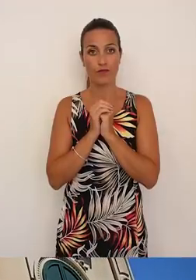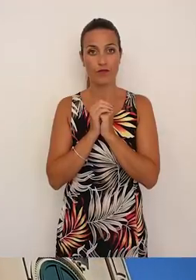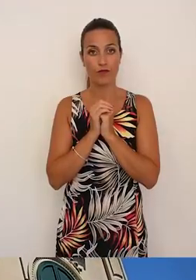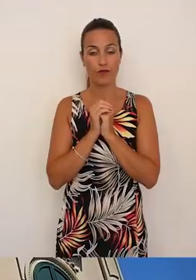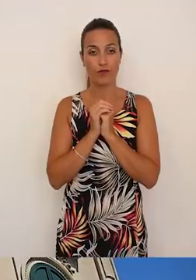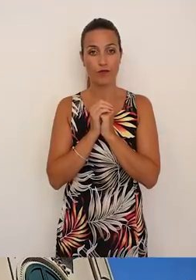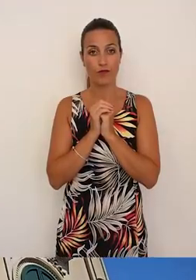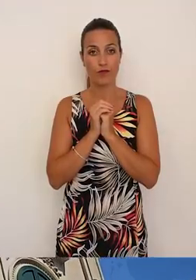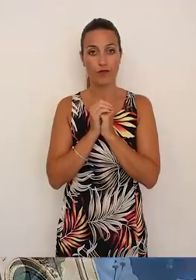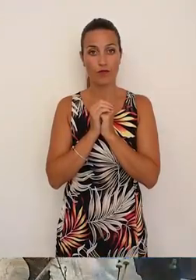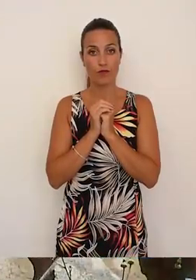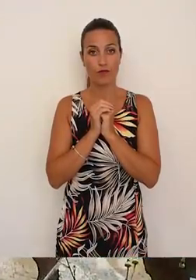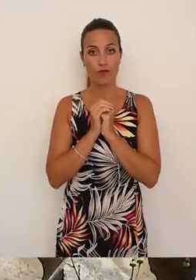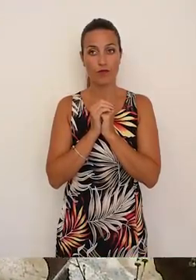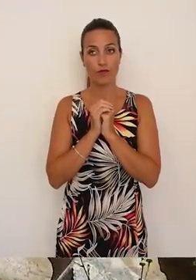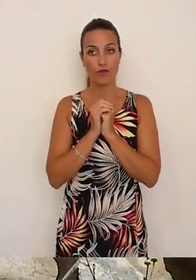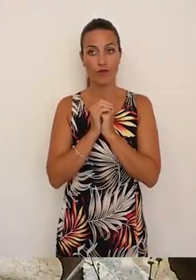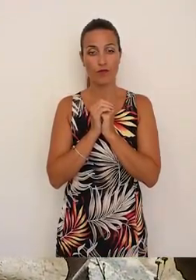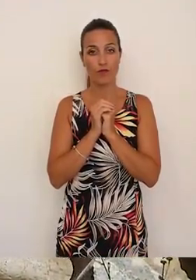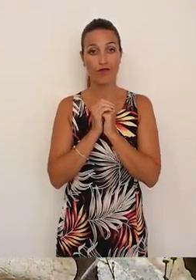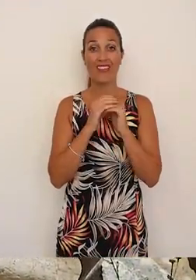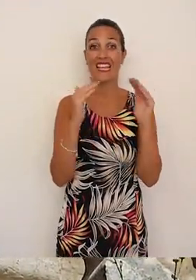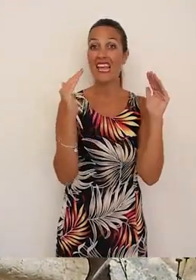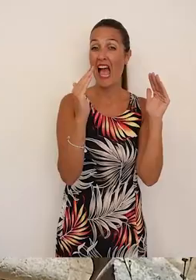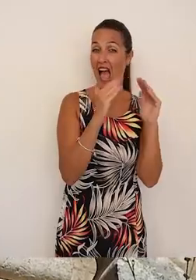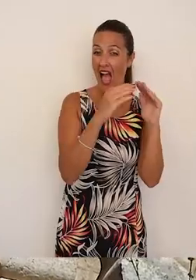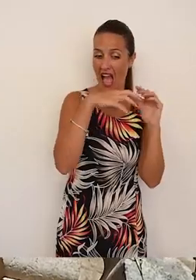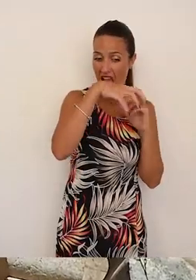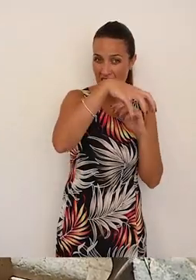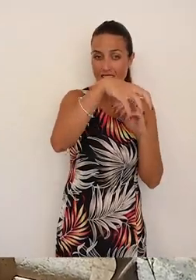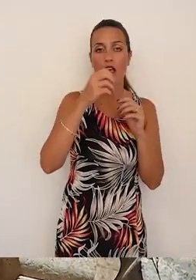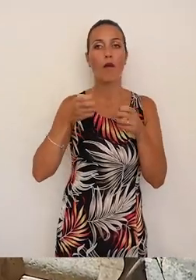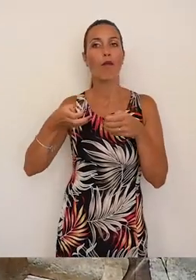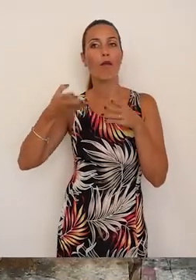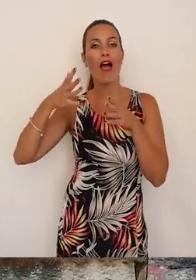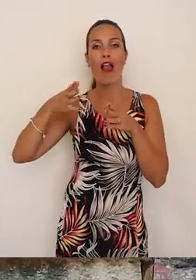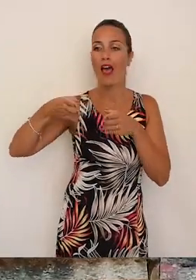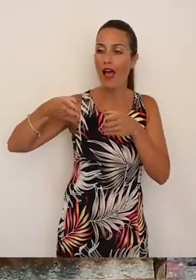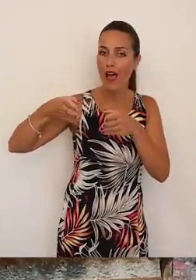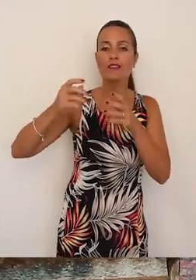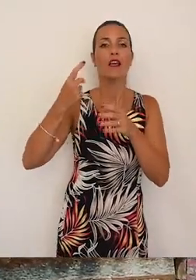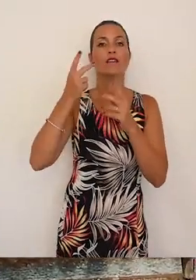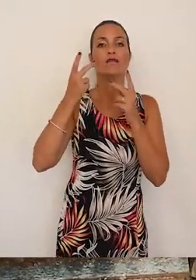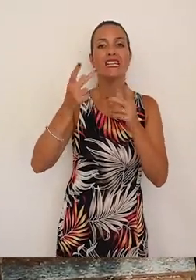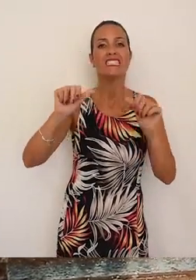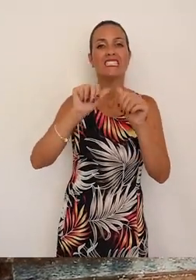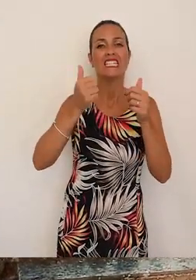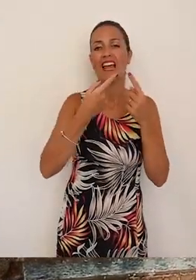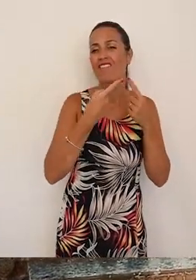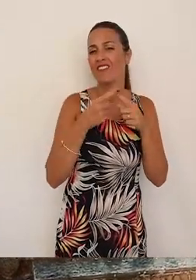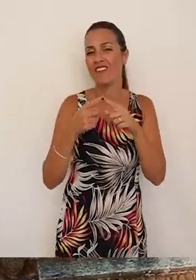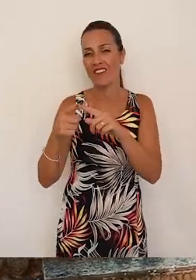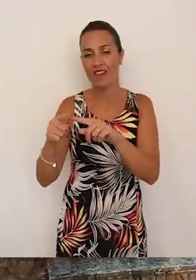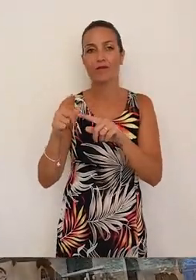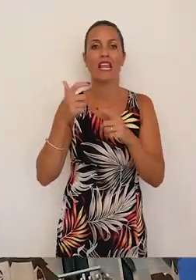È facile immergersi nel pittoresco labirinto di case e palazzi, in un ventaglio di architetture di differenti epoche, che si dirama